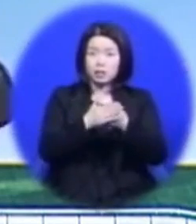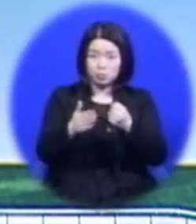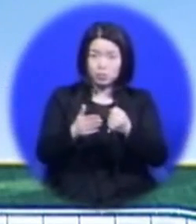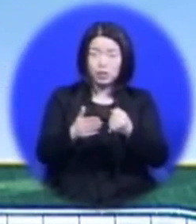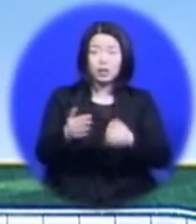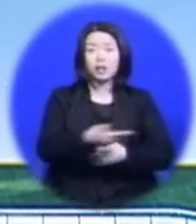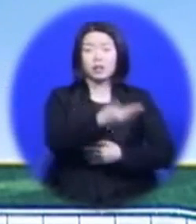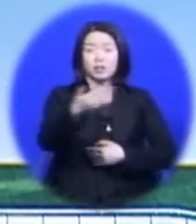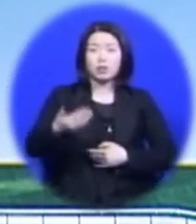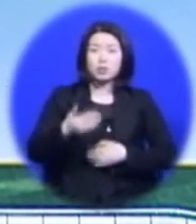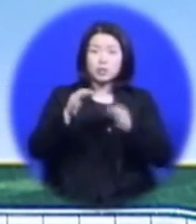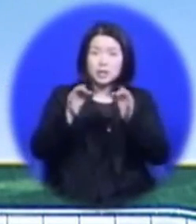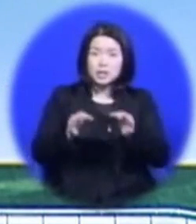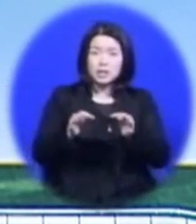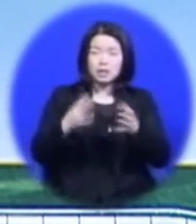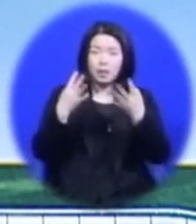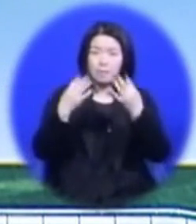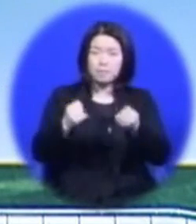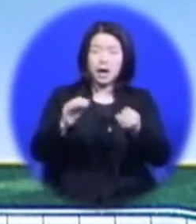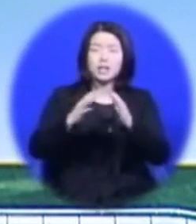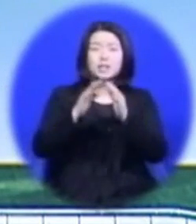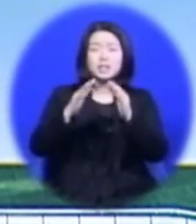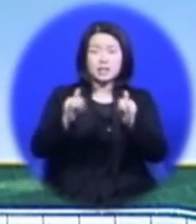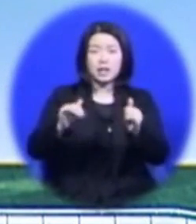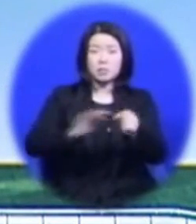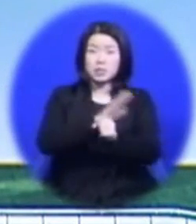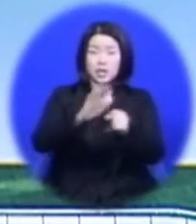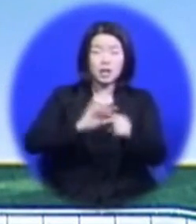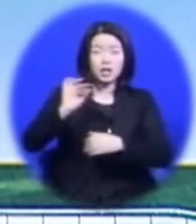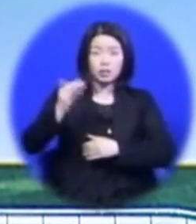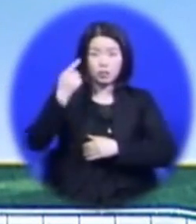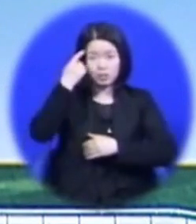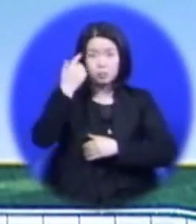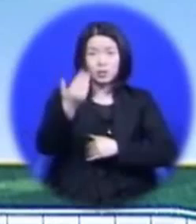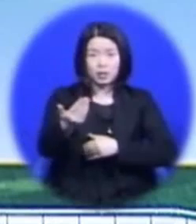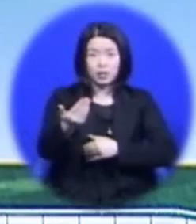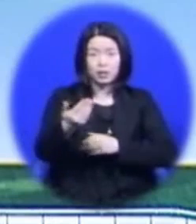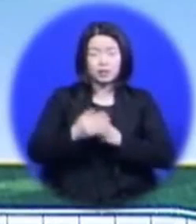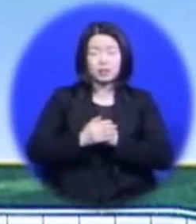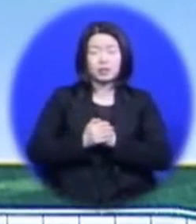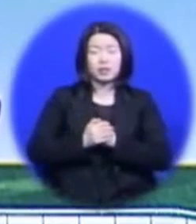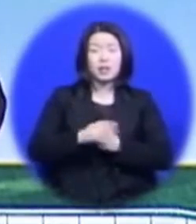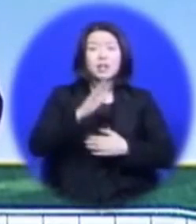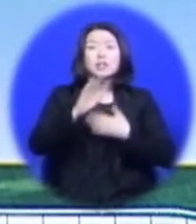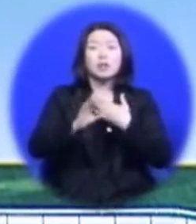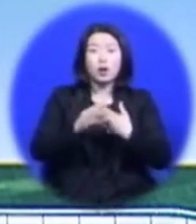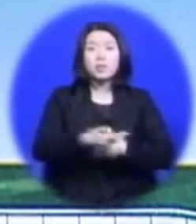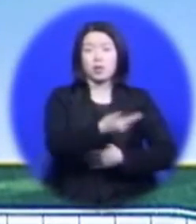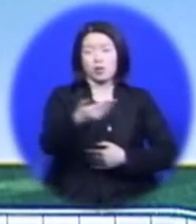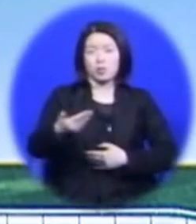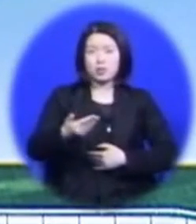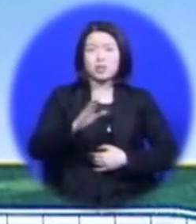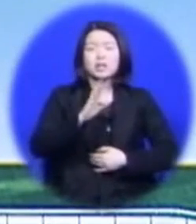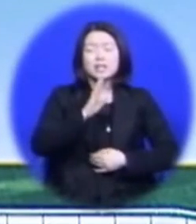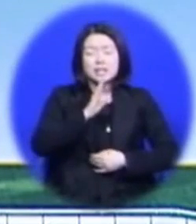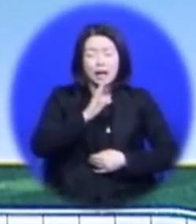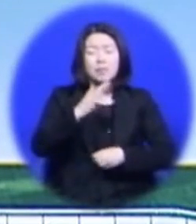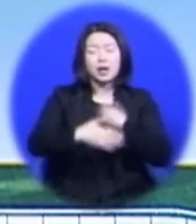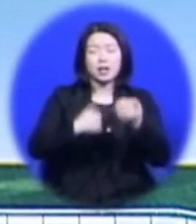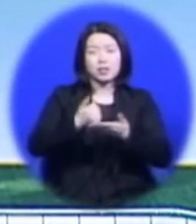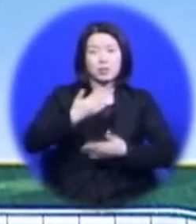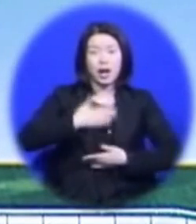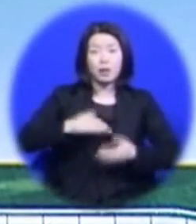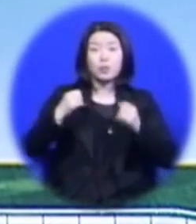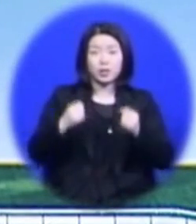여러분이 이제는 많은 사람을 사랑하게 됐습니까? 그러면 여러분은 참 하나님을 알고 있는